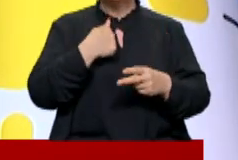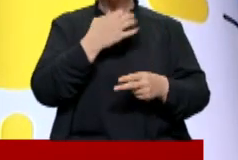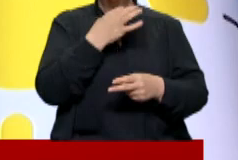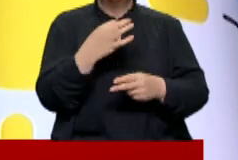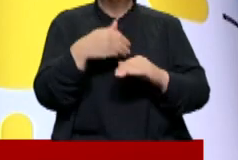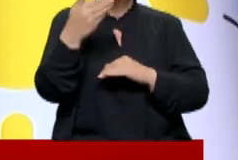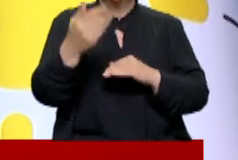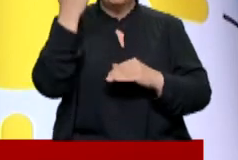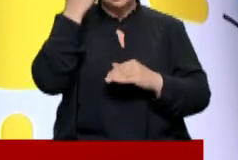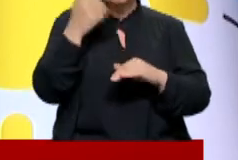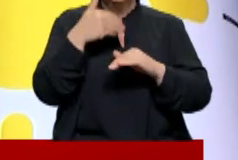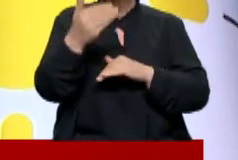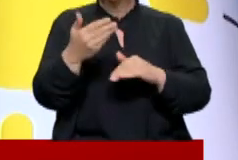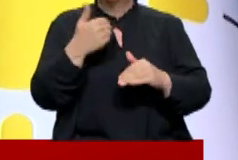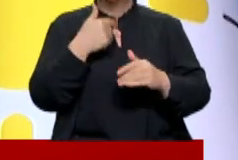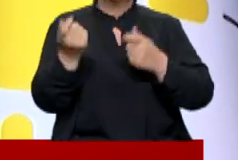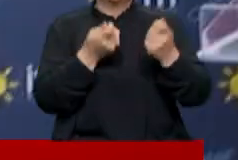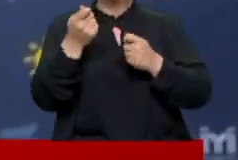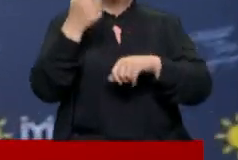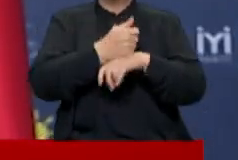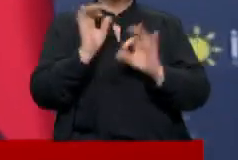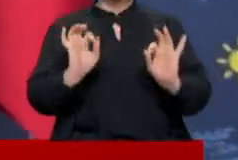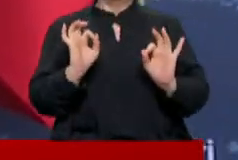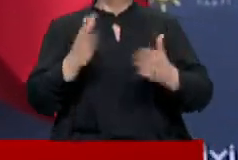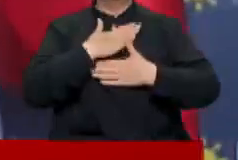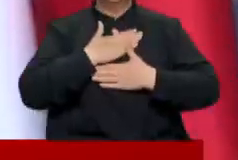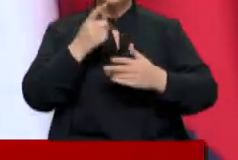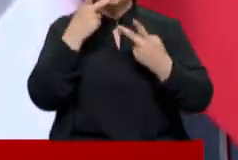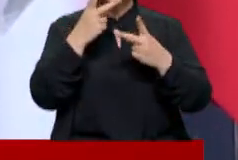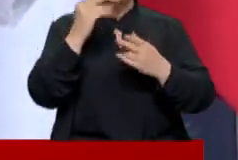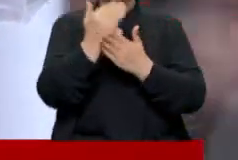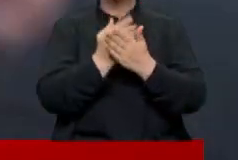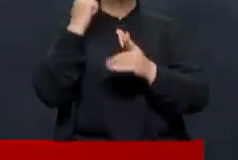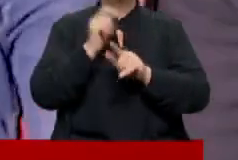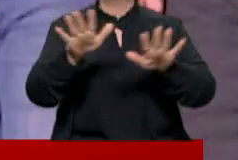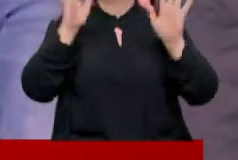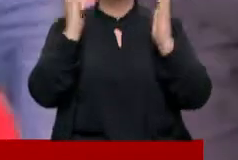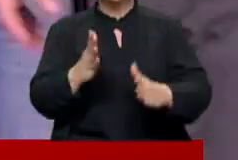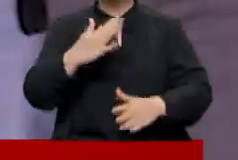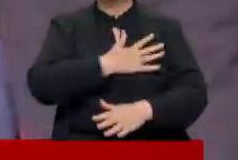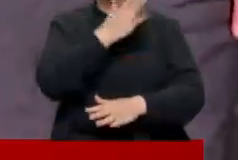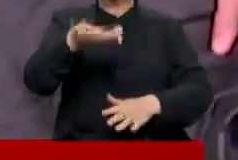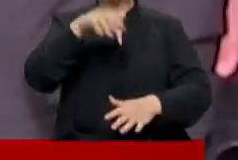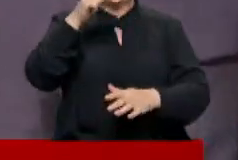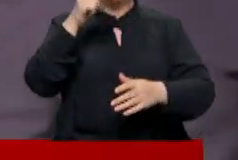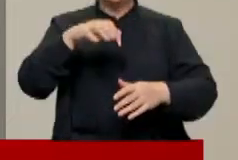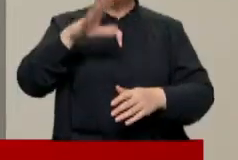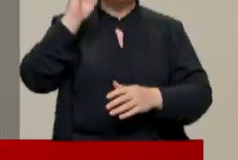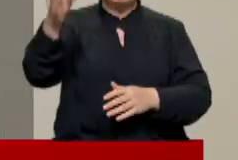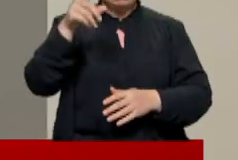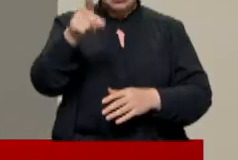rızamın dışında, bilgim dışında, ben de görevimin başındayım. Bu açıklamadan sonra programında duyurulmamasına rağmen CHP Genel Merkezi'ne de gitti